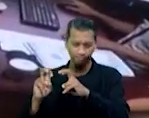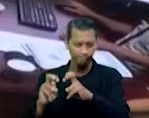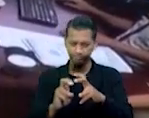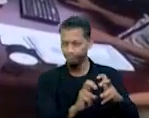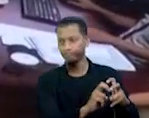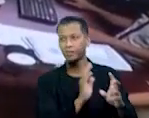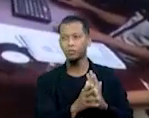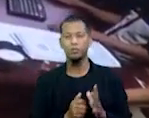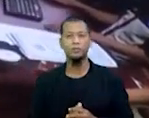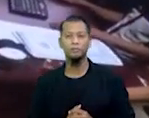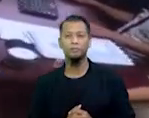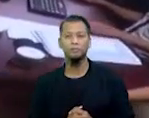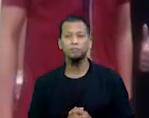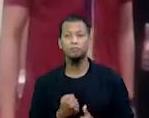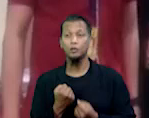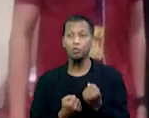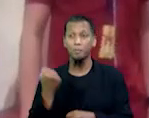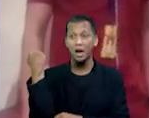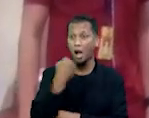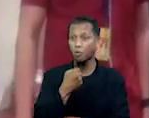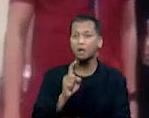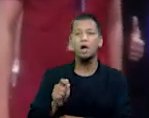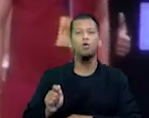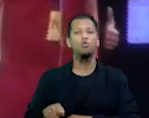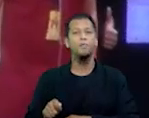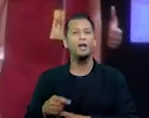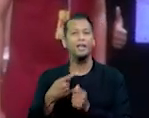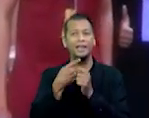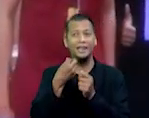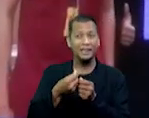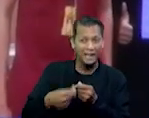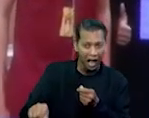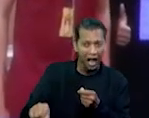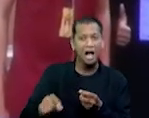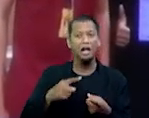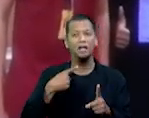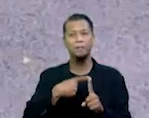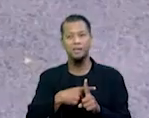Akibat perbuatannya, para pelaku dikenakan sanksi tilang dengan ancaman denda sebesar 3 juta rupiah.